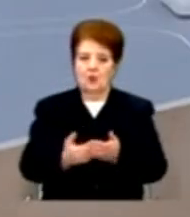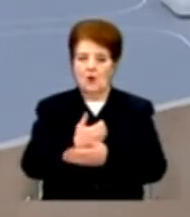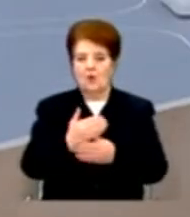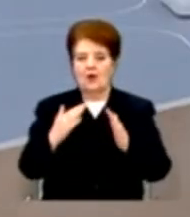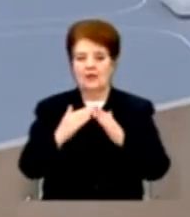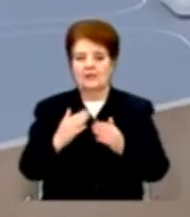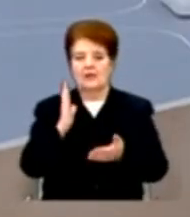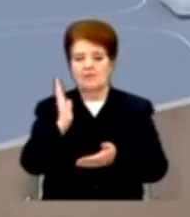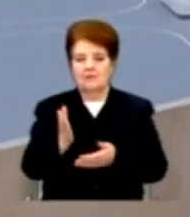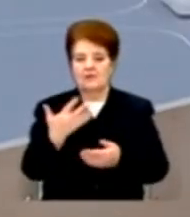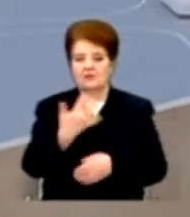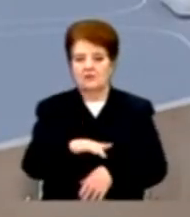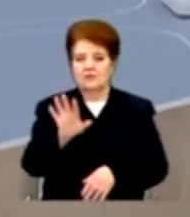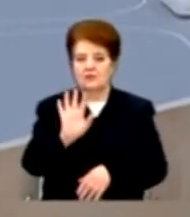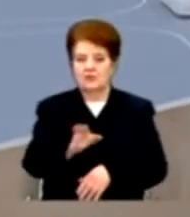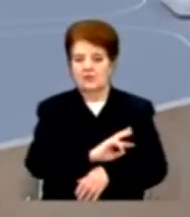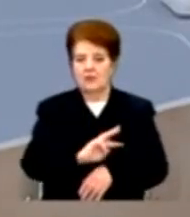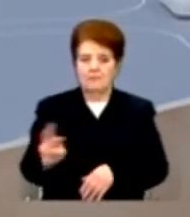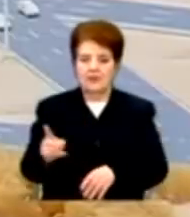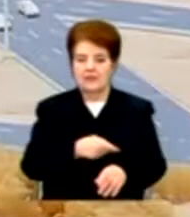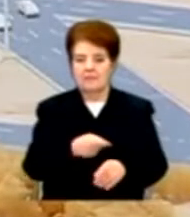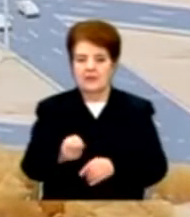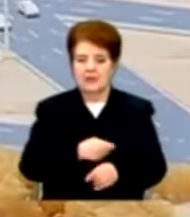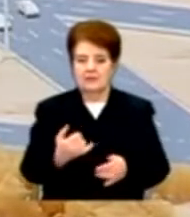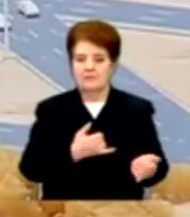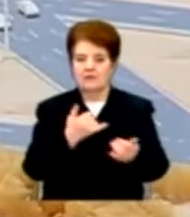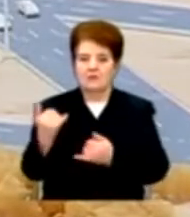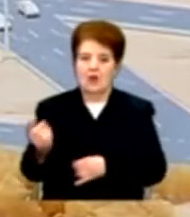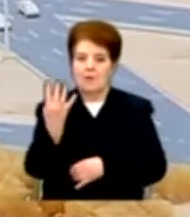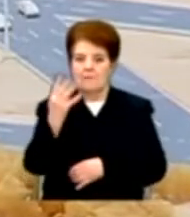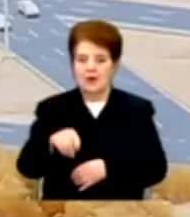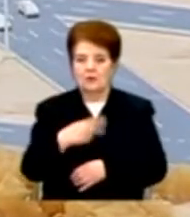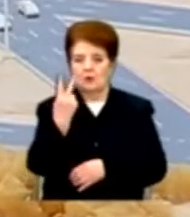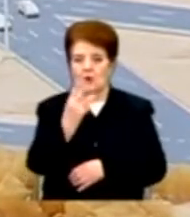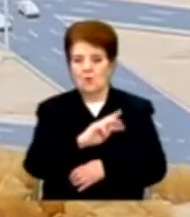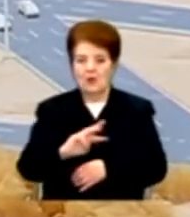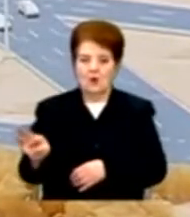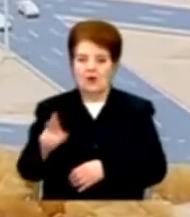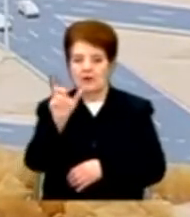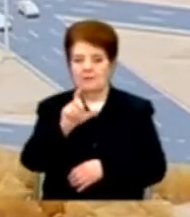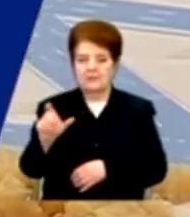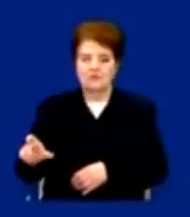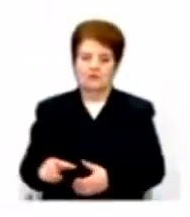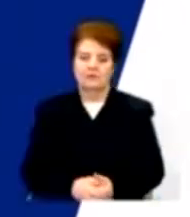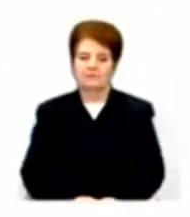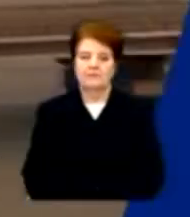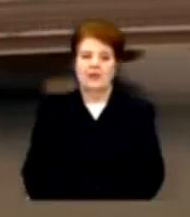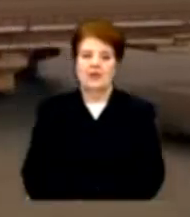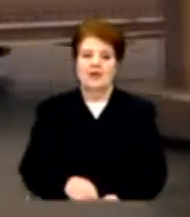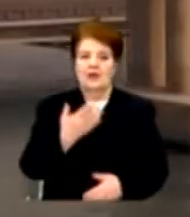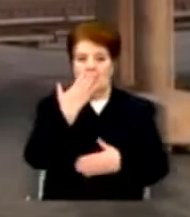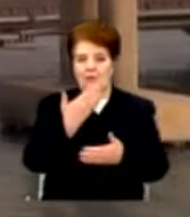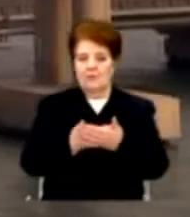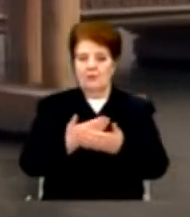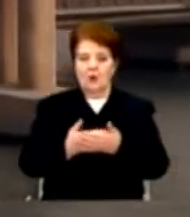avea o suprafață totală de 55.000 de metri pătrați și va deservi anual 4,2 milioane de pasageri. În ciuda